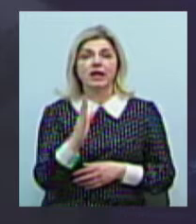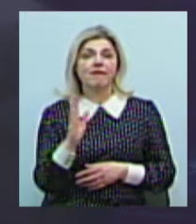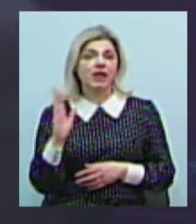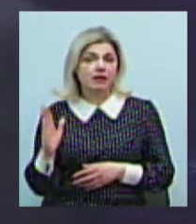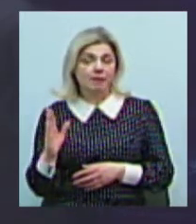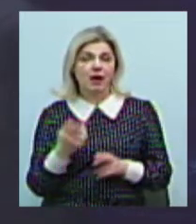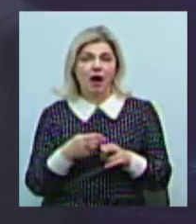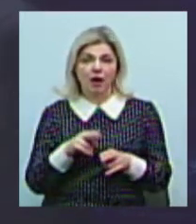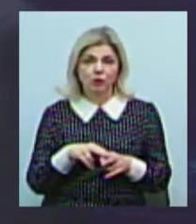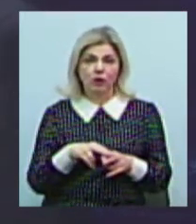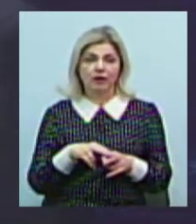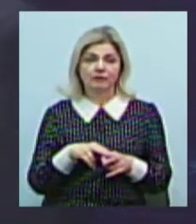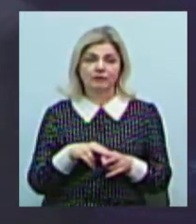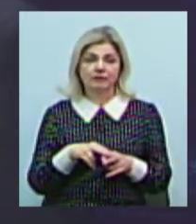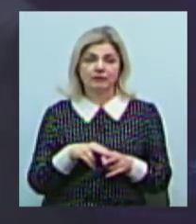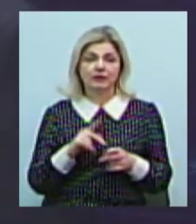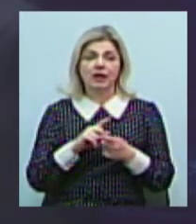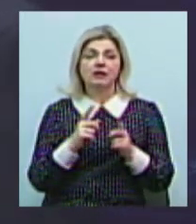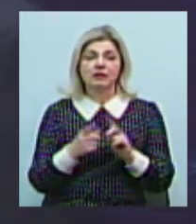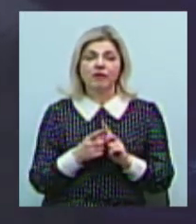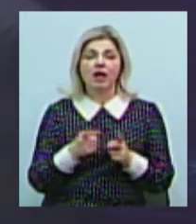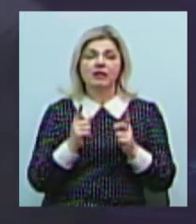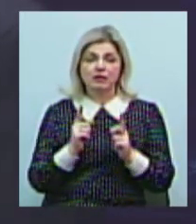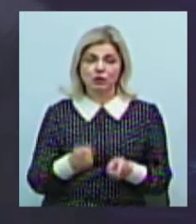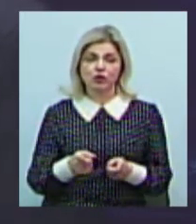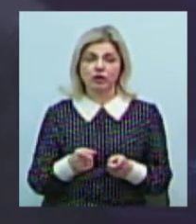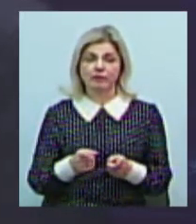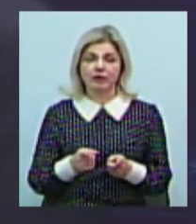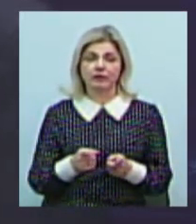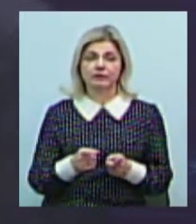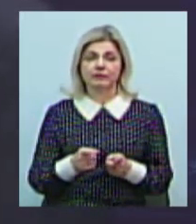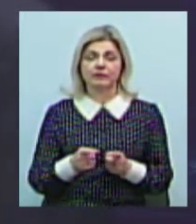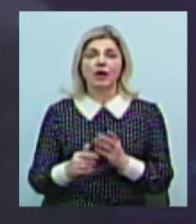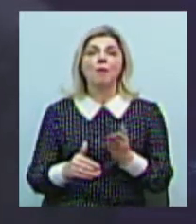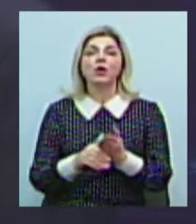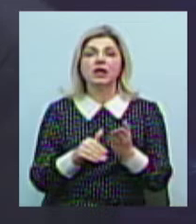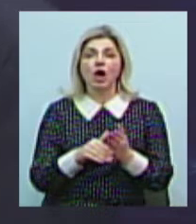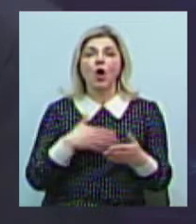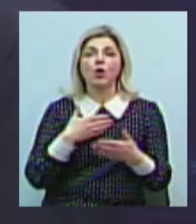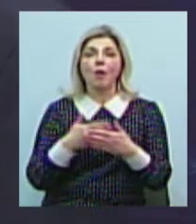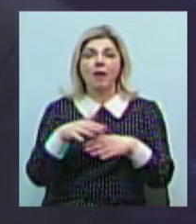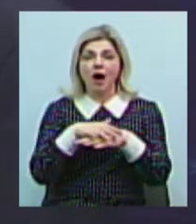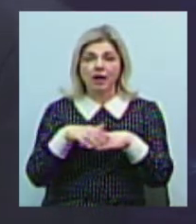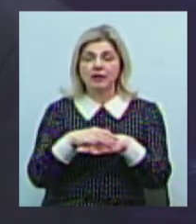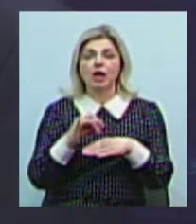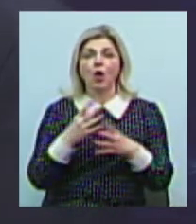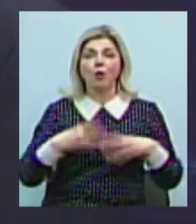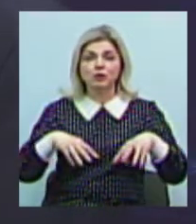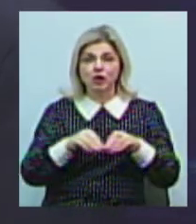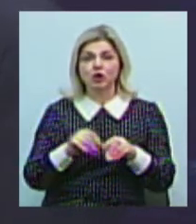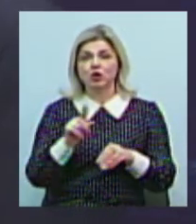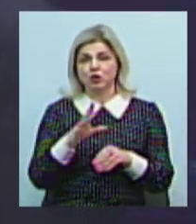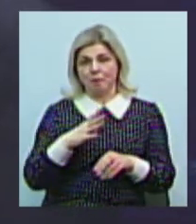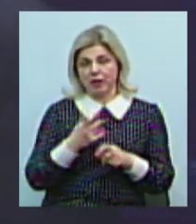которая стала нас настоящим союзником громады и общественников для того, чтобы наладить